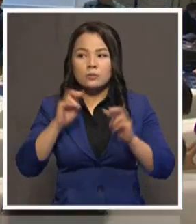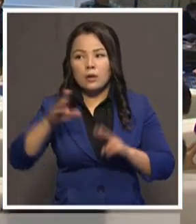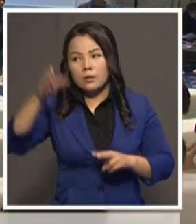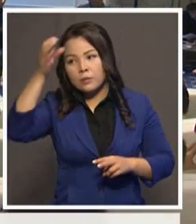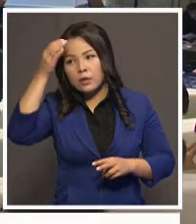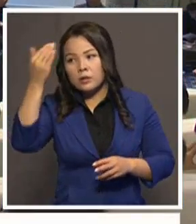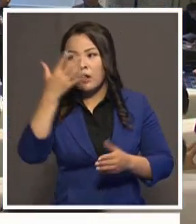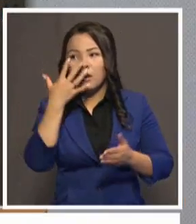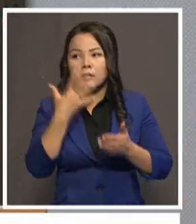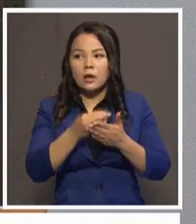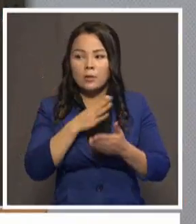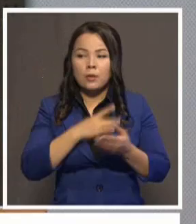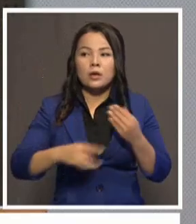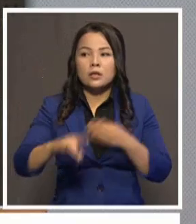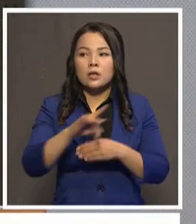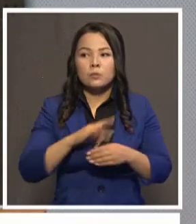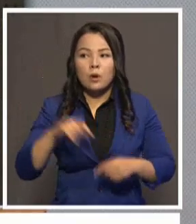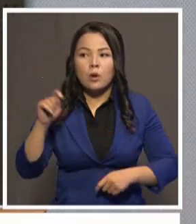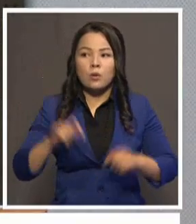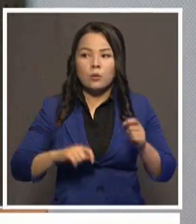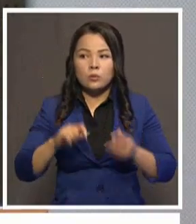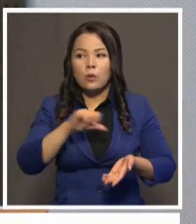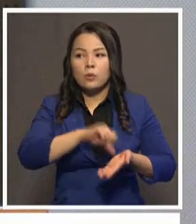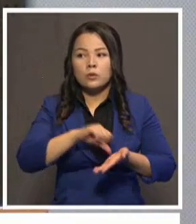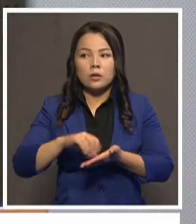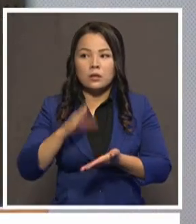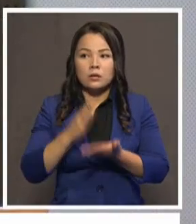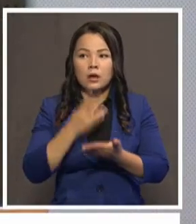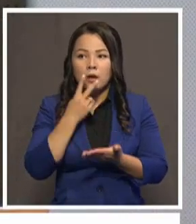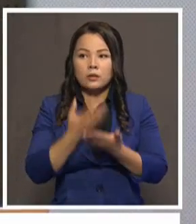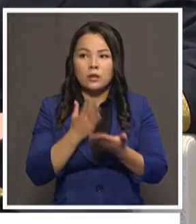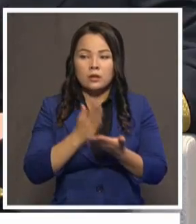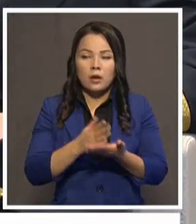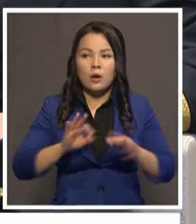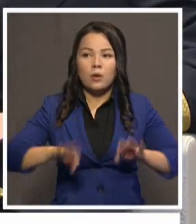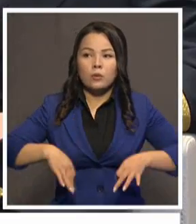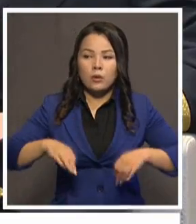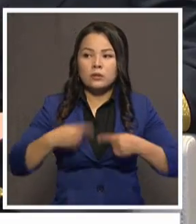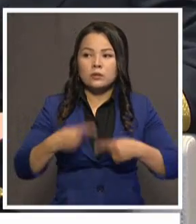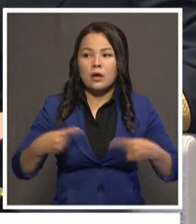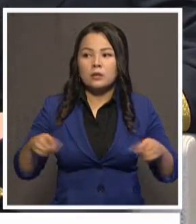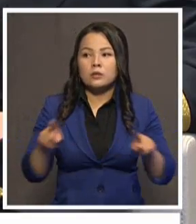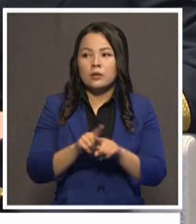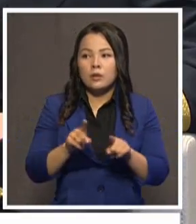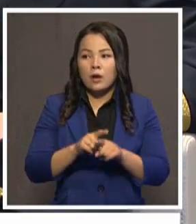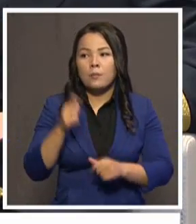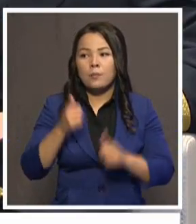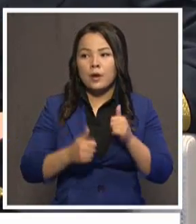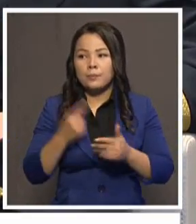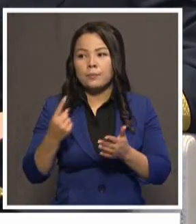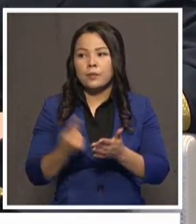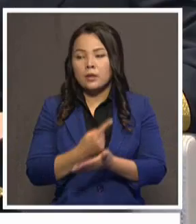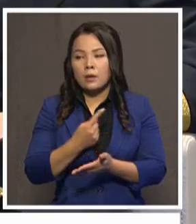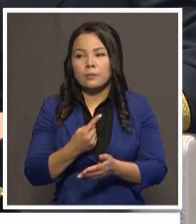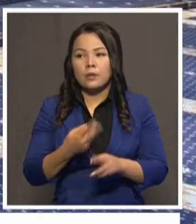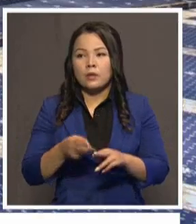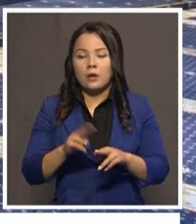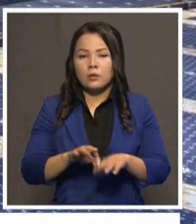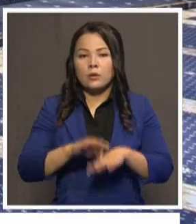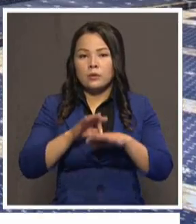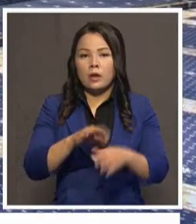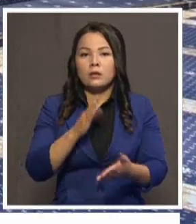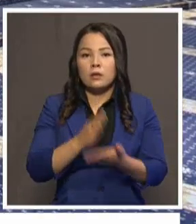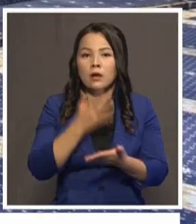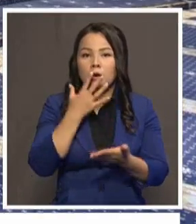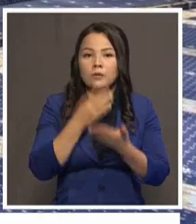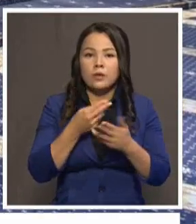елбасы қоры ұйымдастырған республикалық конкурсты өз білімдерін дәлелдеуі қажет. Көлік тасымалы саласына арналған бұл байқау биыл екінші рет өткізіліп отыр. Оған